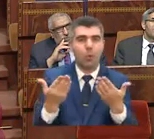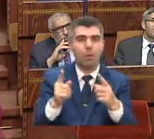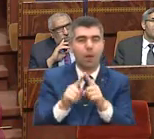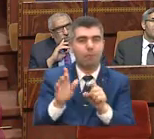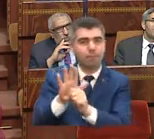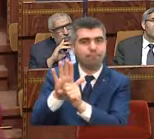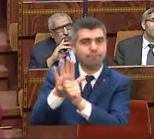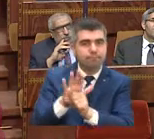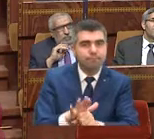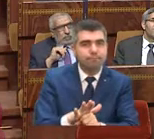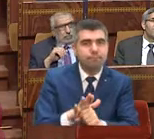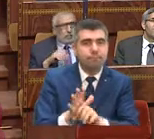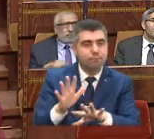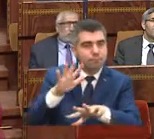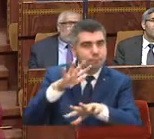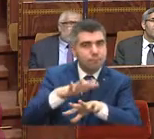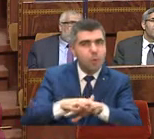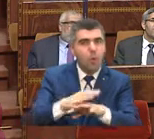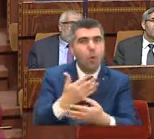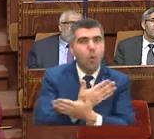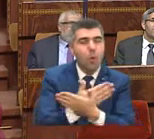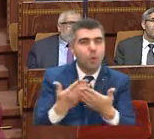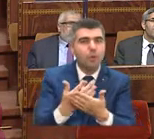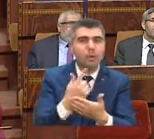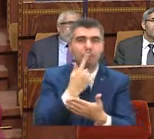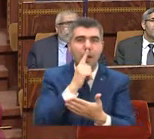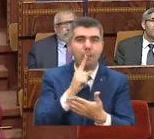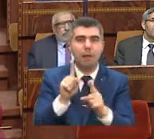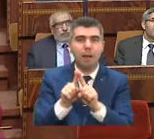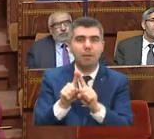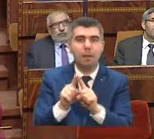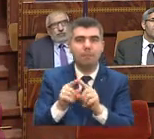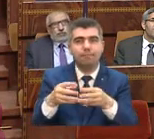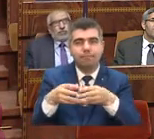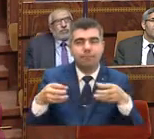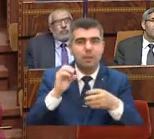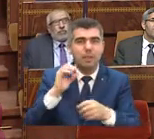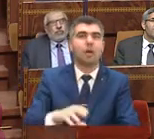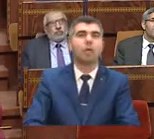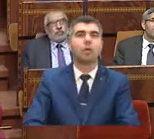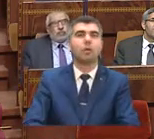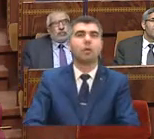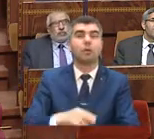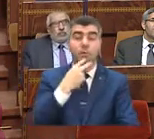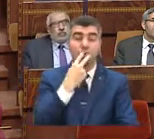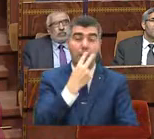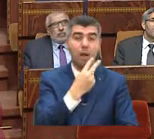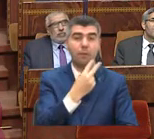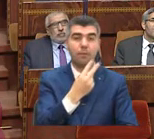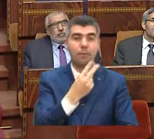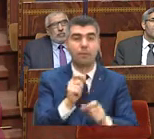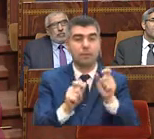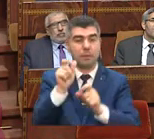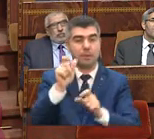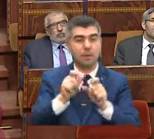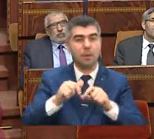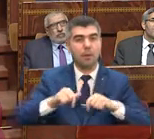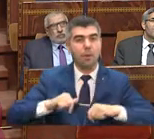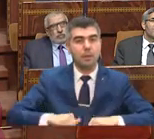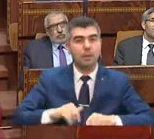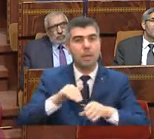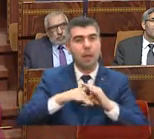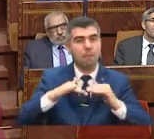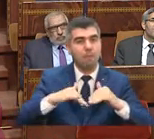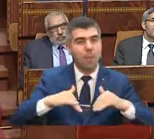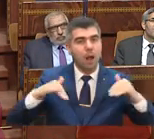بذلك النسيج المجتمعي المتفرد. عشنا السيد الرئيس، السيد الوزير، السادة البرلمانيين،